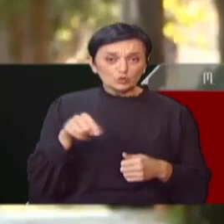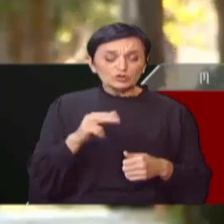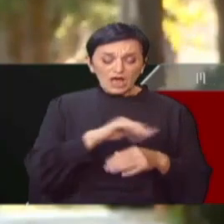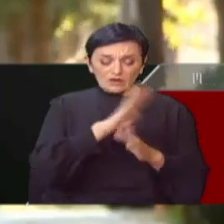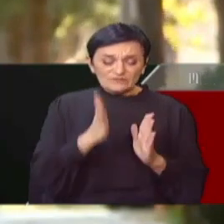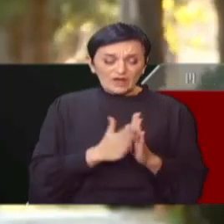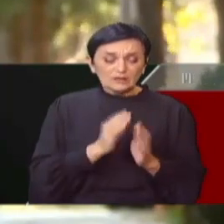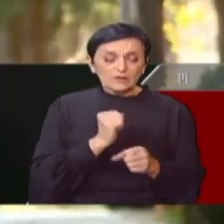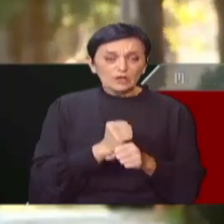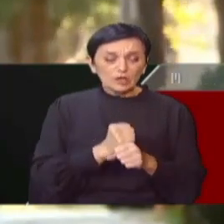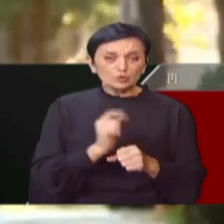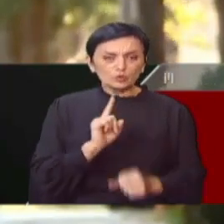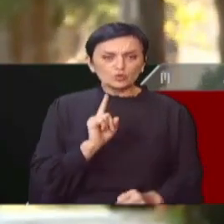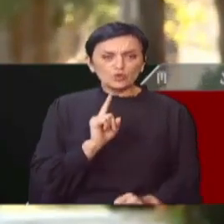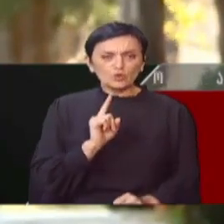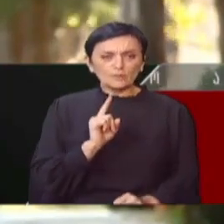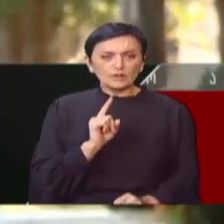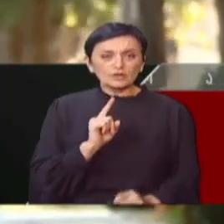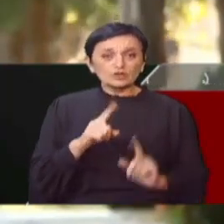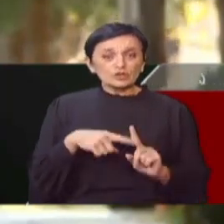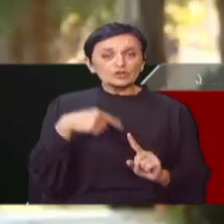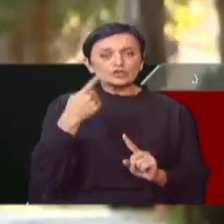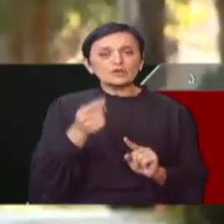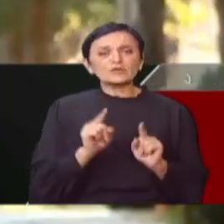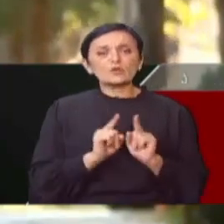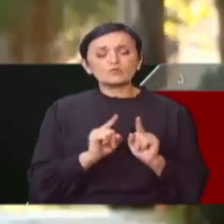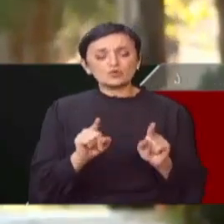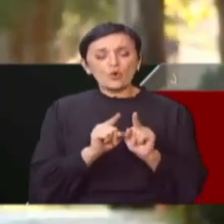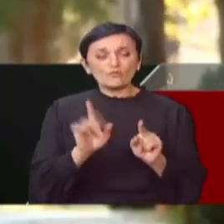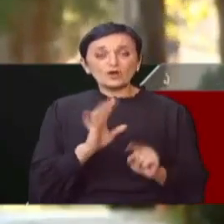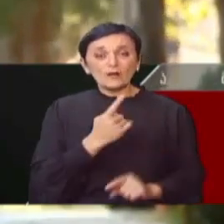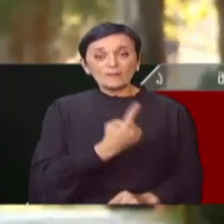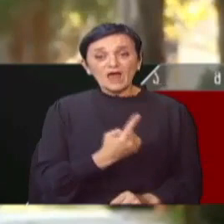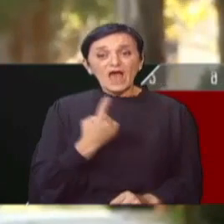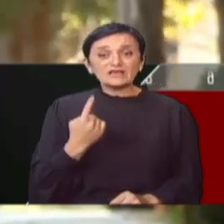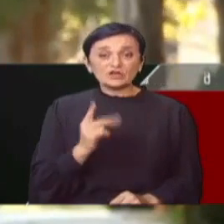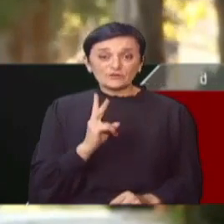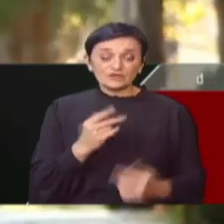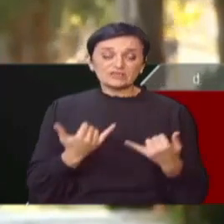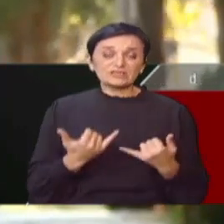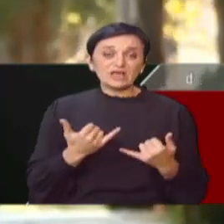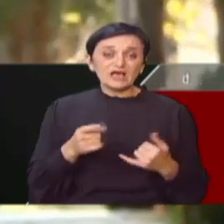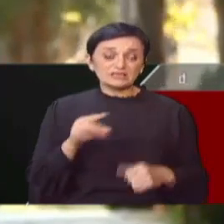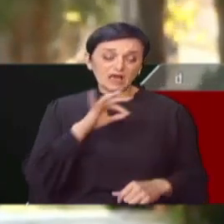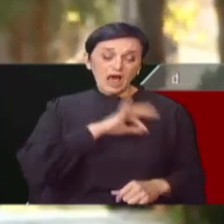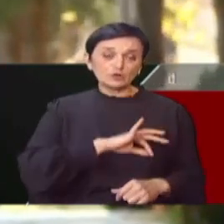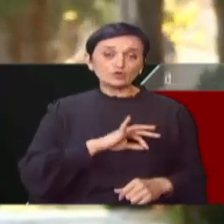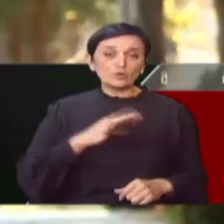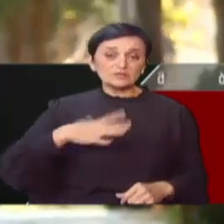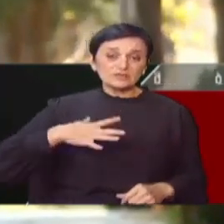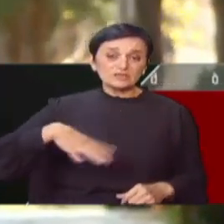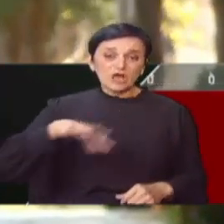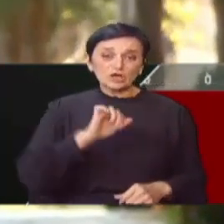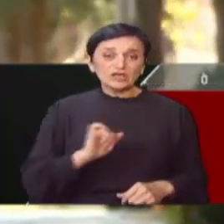ყველაფერს გავაკეთებთ იმისთვის, რომ შემდეგი პროვოკაციები არ მოხდეს. ერთადერთი, ვისაც დღეს აწყობს, რომ